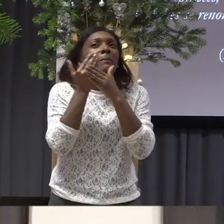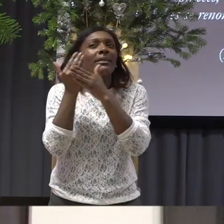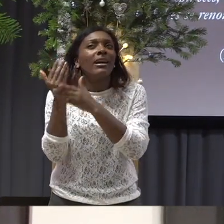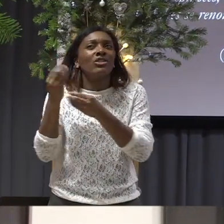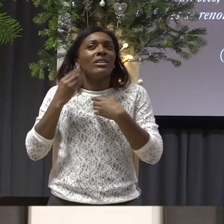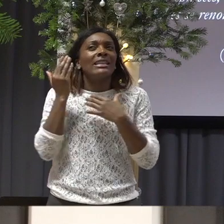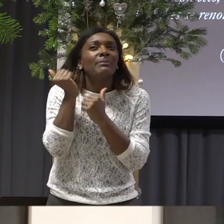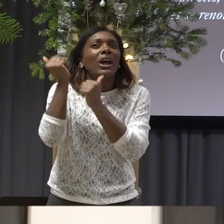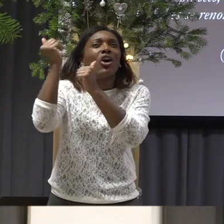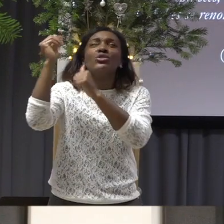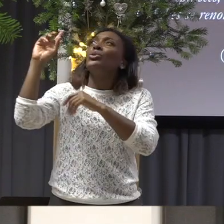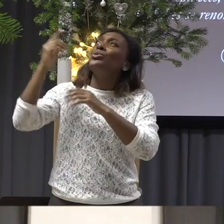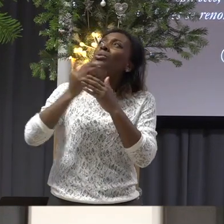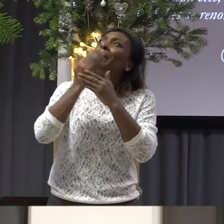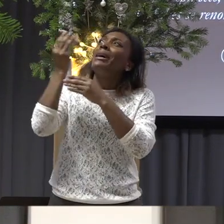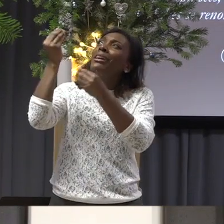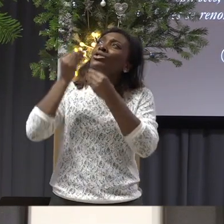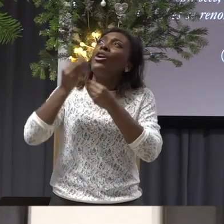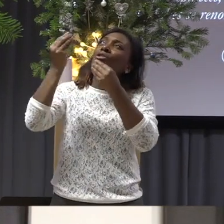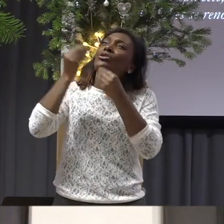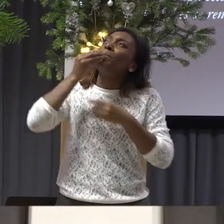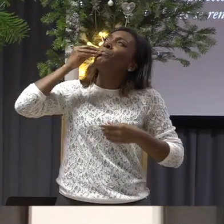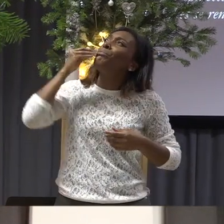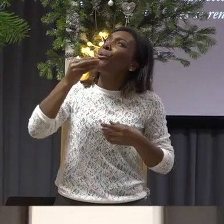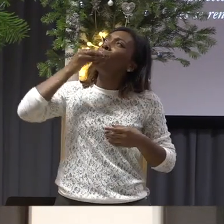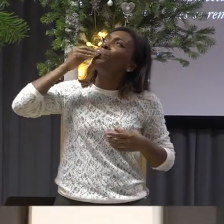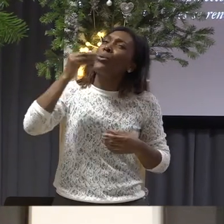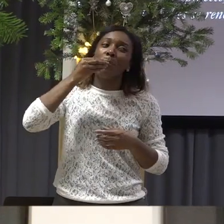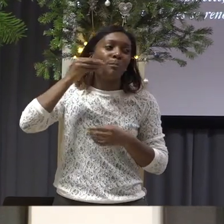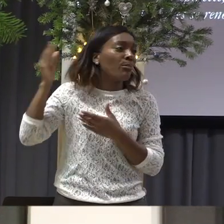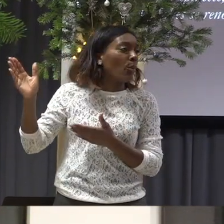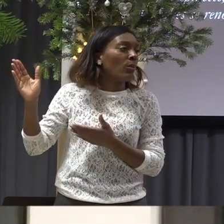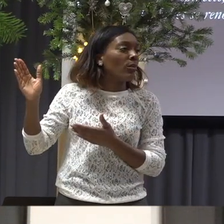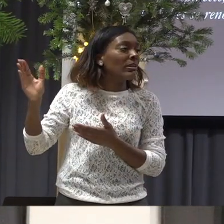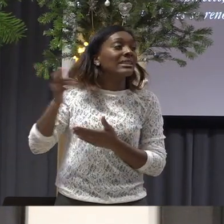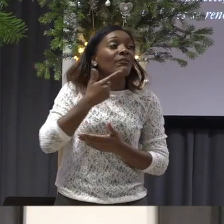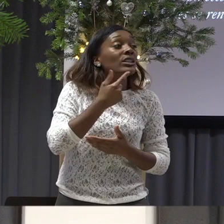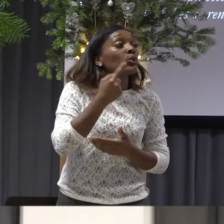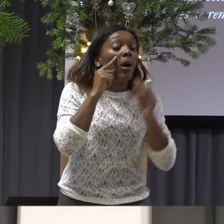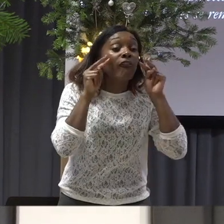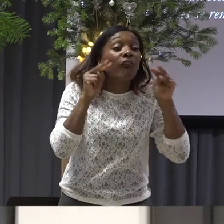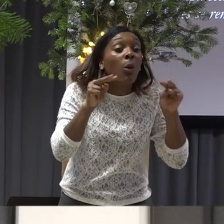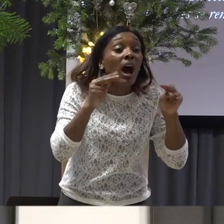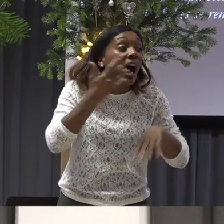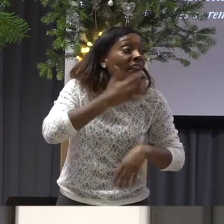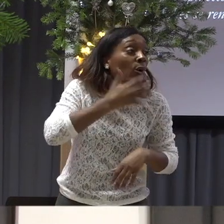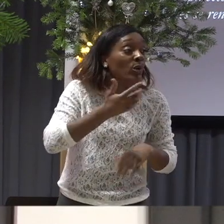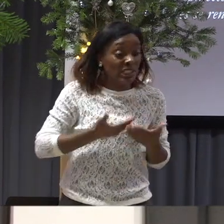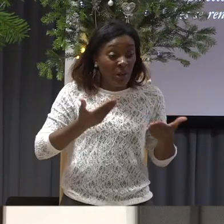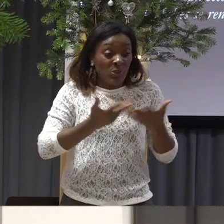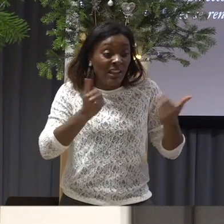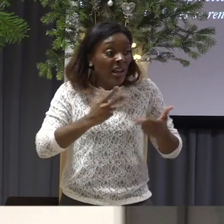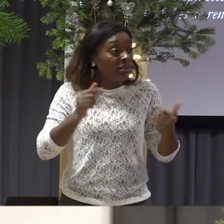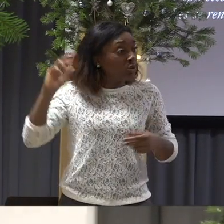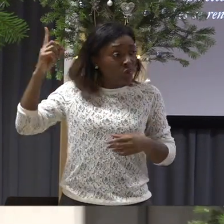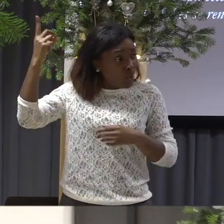objective. Ces réalités-là ne doivent pas définir ce que ton cœur accepte. Il dit ce que moi,